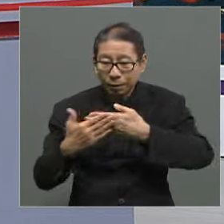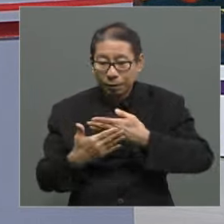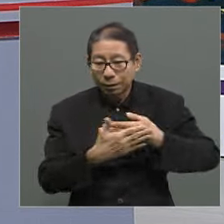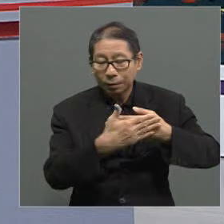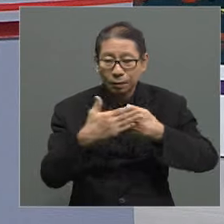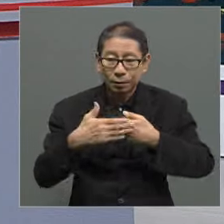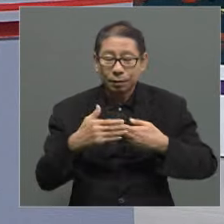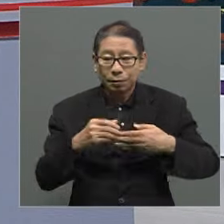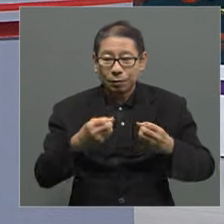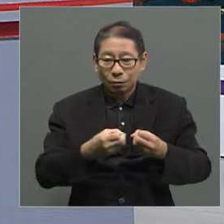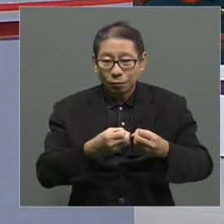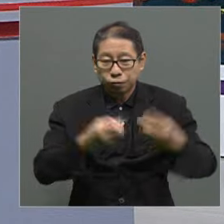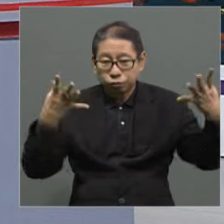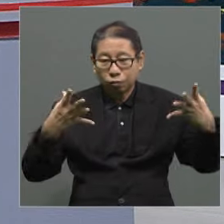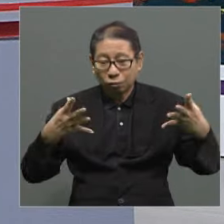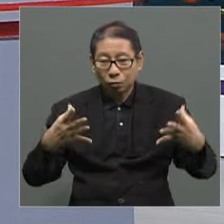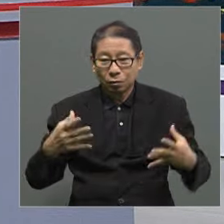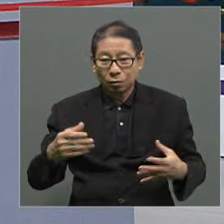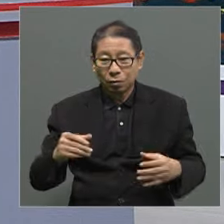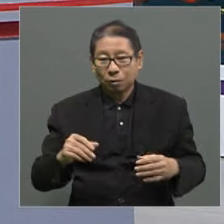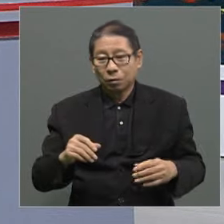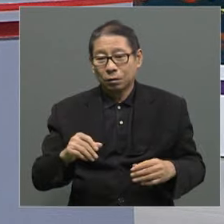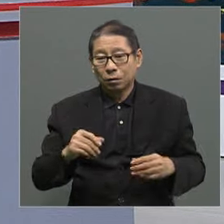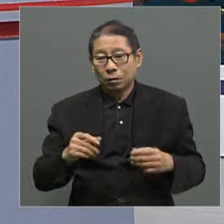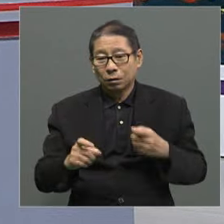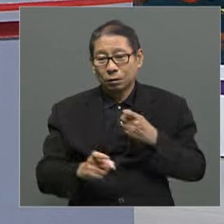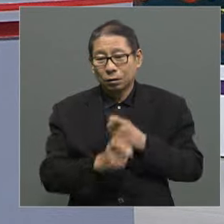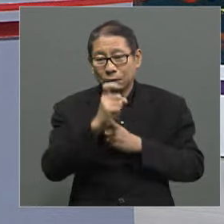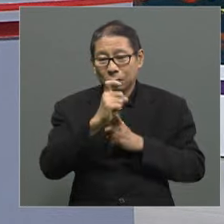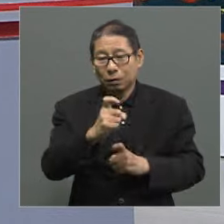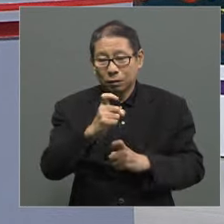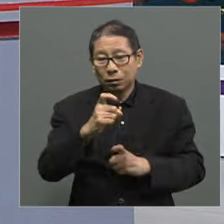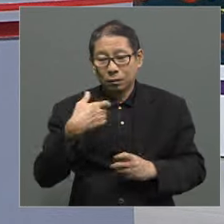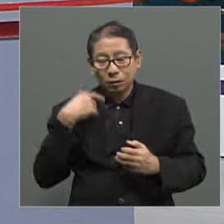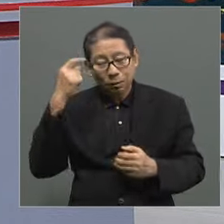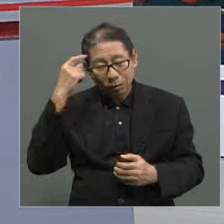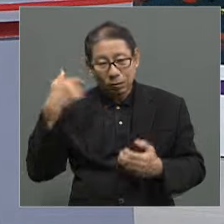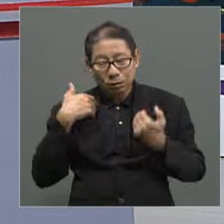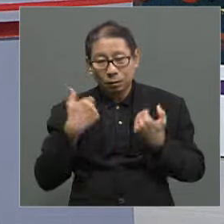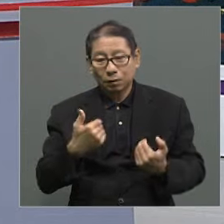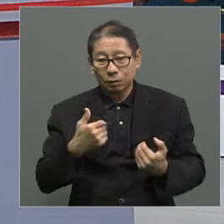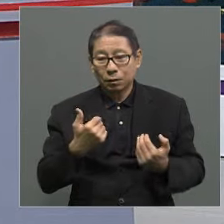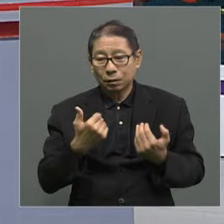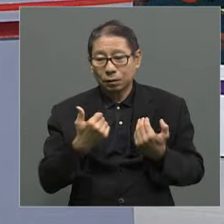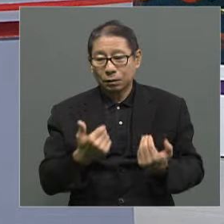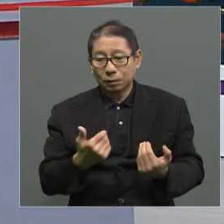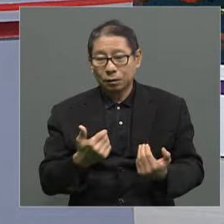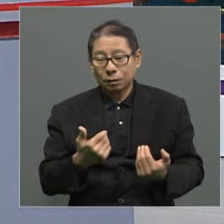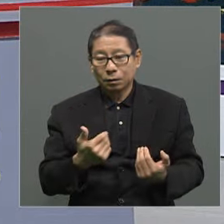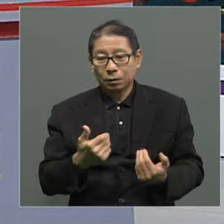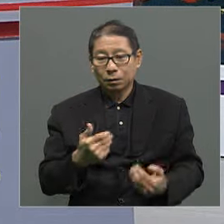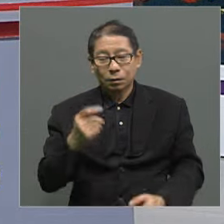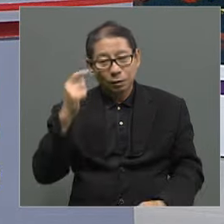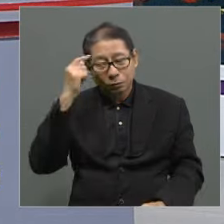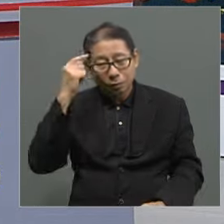ขึ้นมาพวกนี้มันแหลมคมความแบบคืออำนาจทำมไม่มีอะไรคลุมเอาไว้เลยใช่นะฮแล้วครั้งนี้คุณผู้ชมรู้มยดี